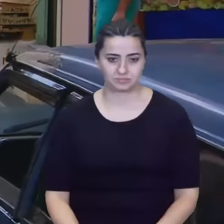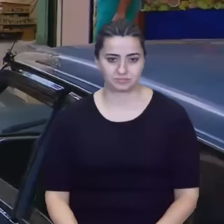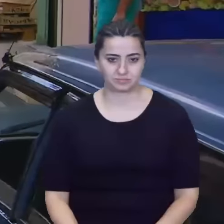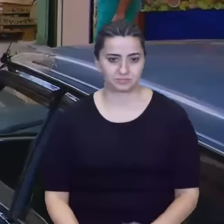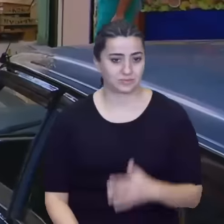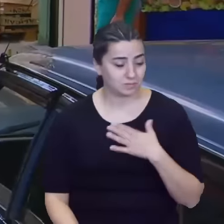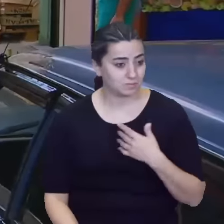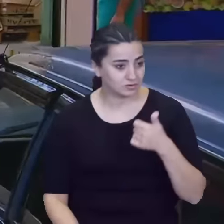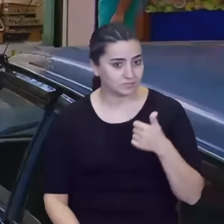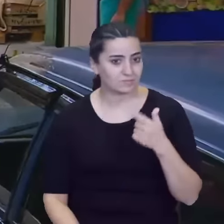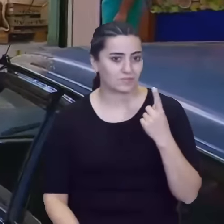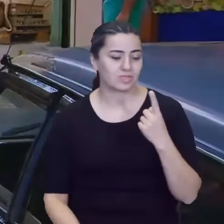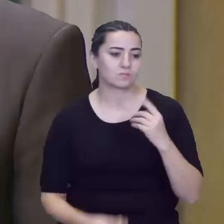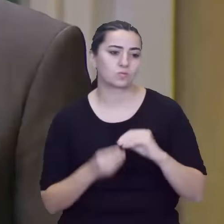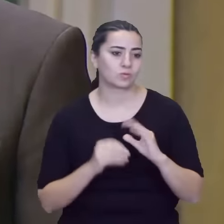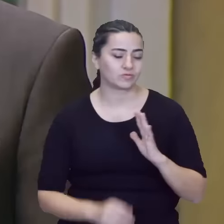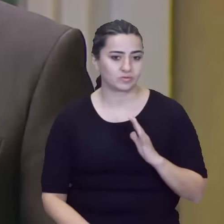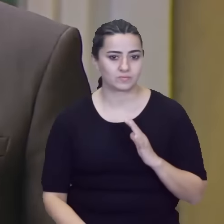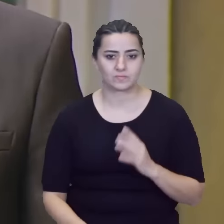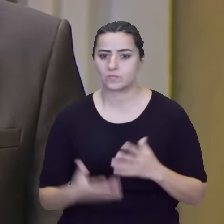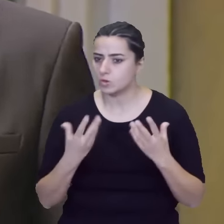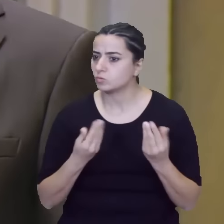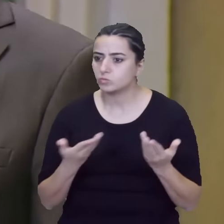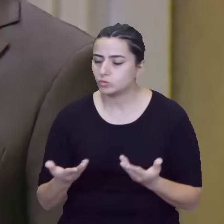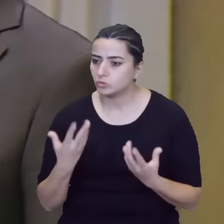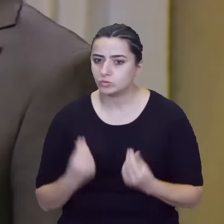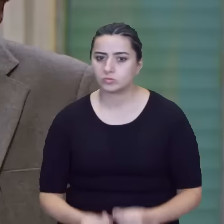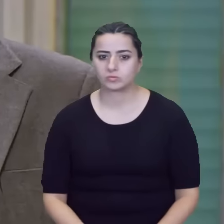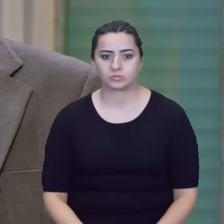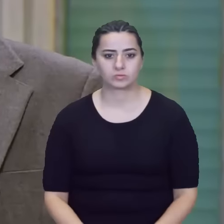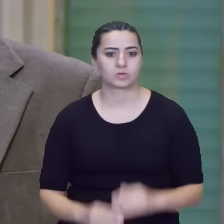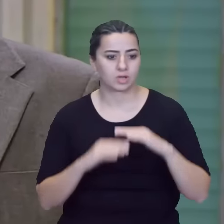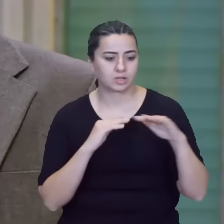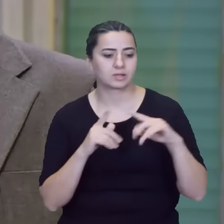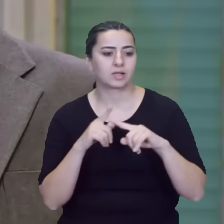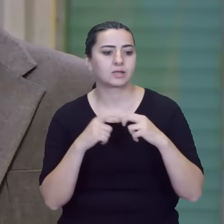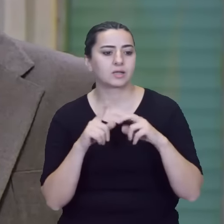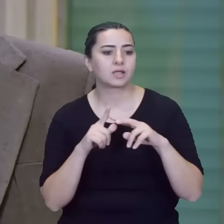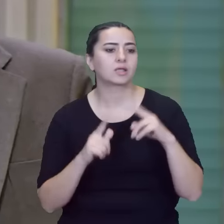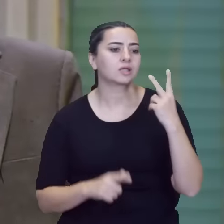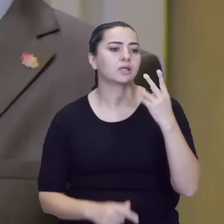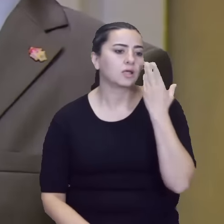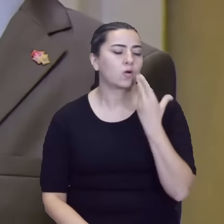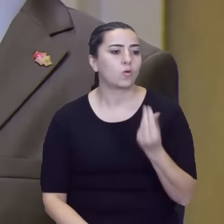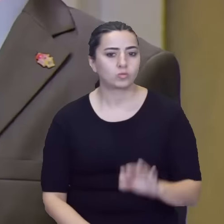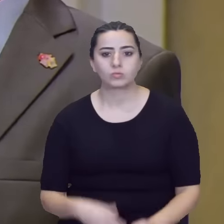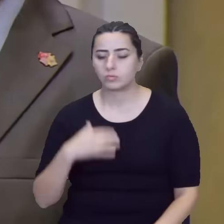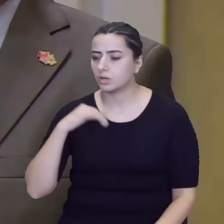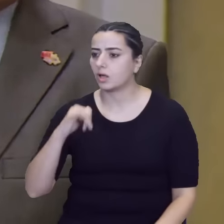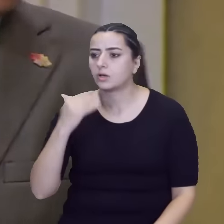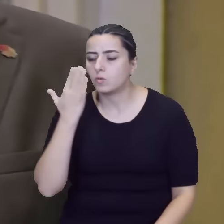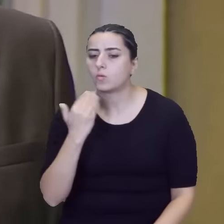Sayın başkanım, halkımızın bir maruzatı var. Tamam, buyurun. Buyur Alper, evet. Halkımız TRT2'yi izleyemiyor başkanım. Ya. Ben de